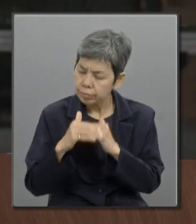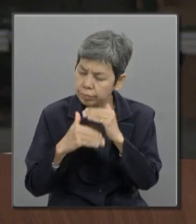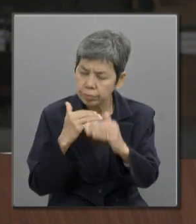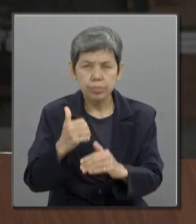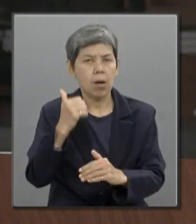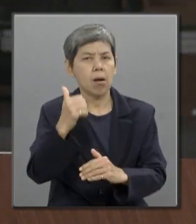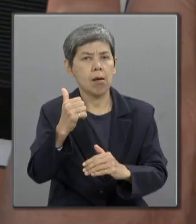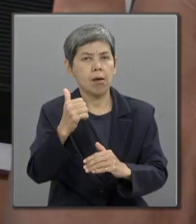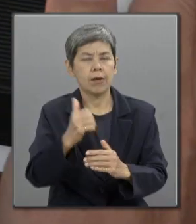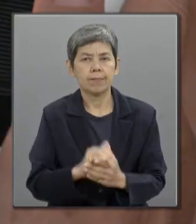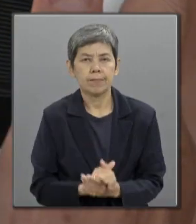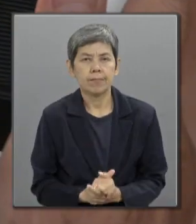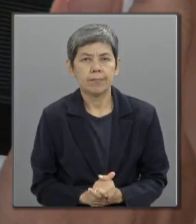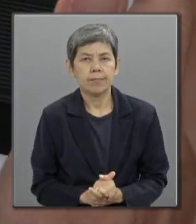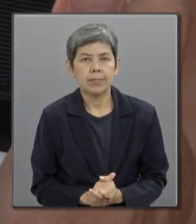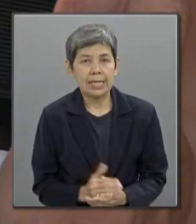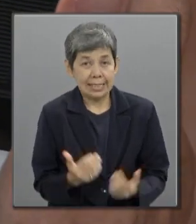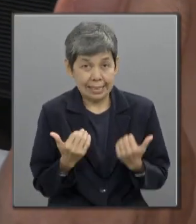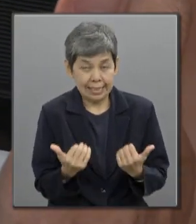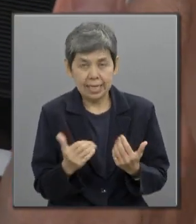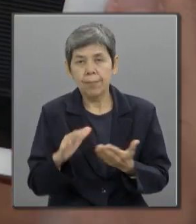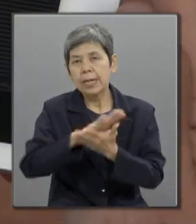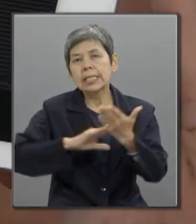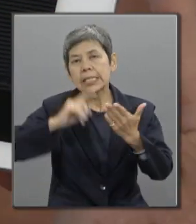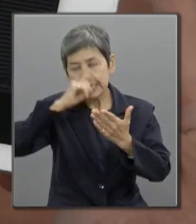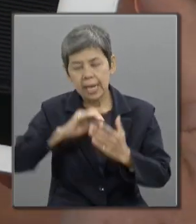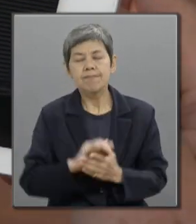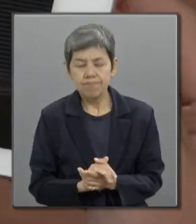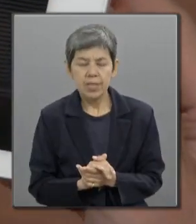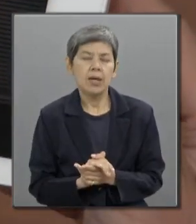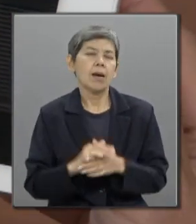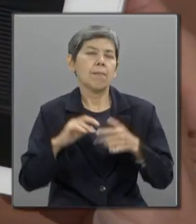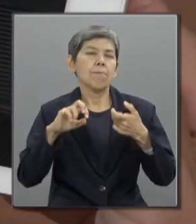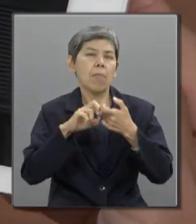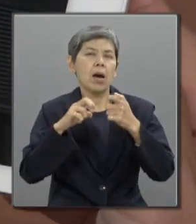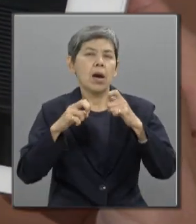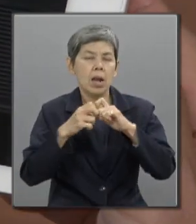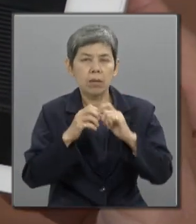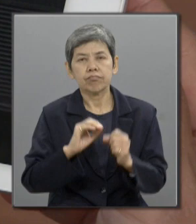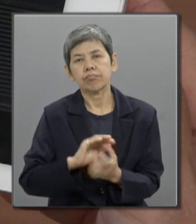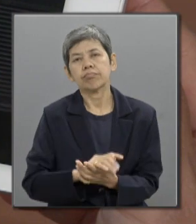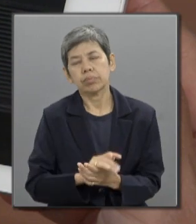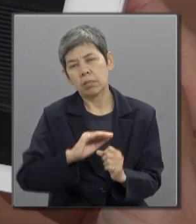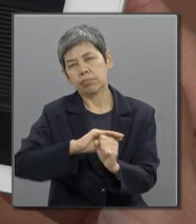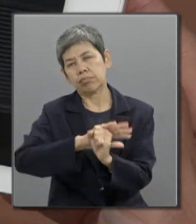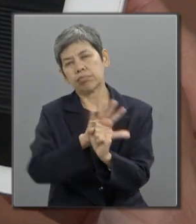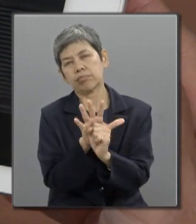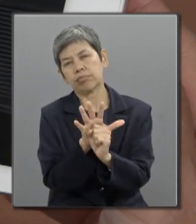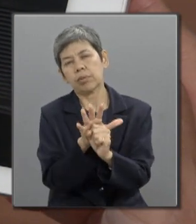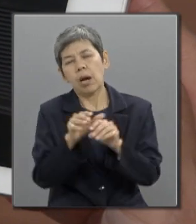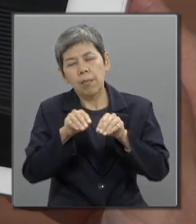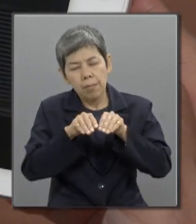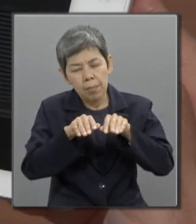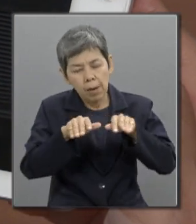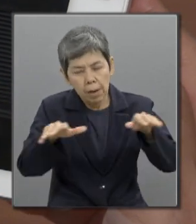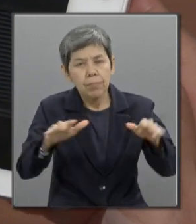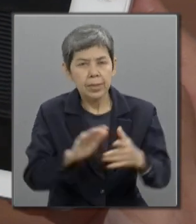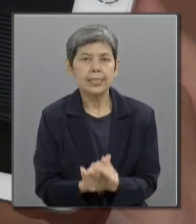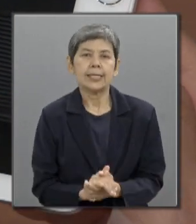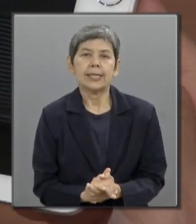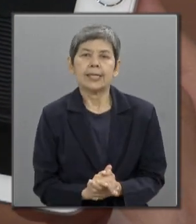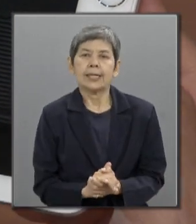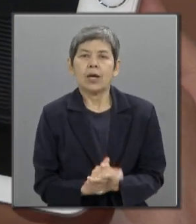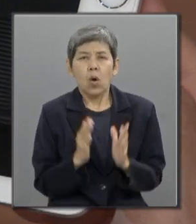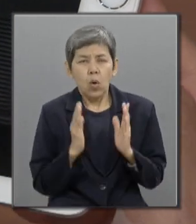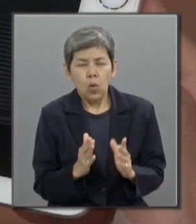ด-19 ค่ะ อย่างในช่วงนี้นะครับประเทศไทยของเราก็ประสบกับปัญหาโรคระบาดโควิด-19 นะครับก็ทำ